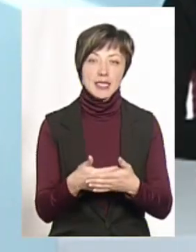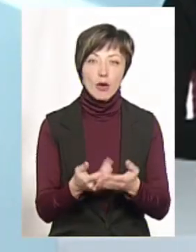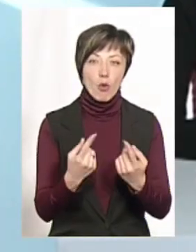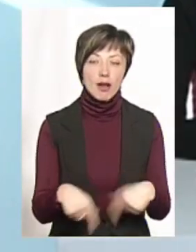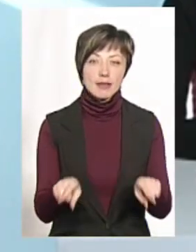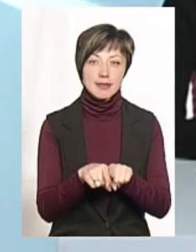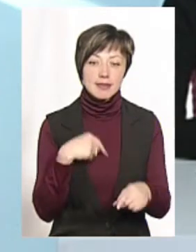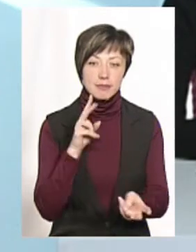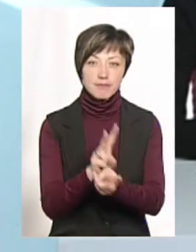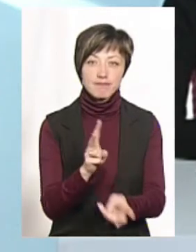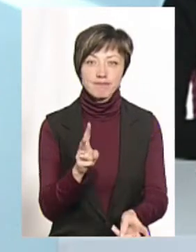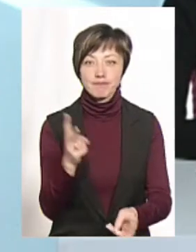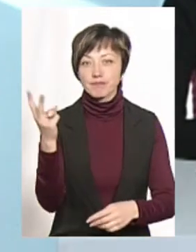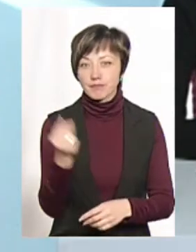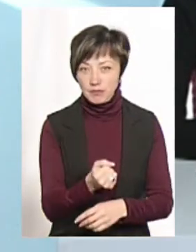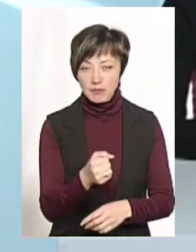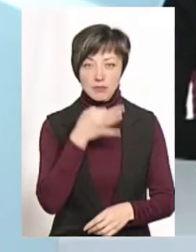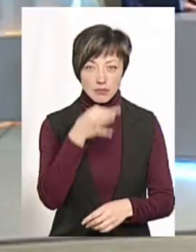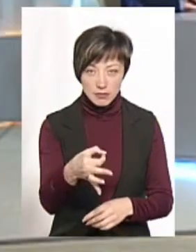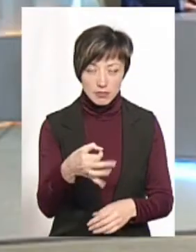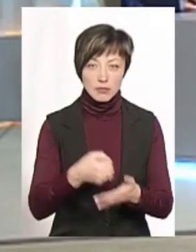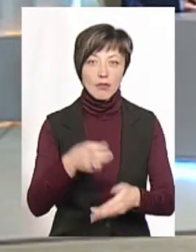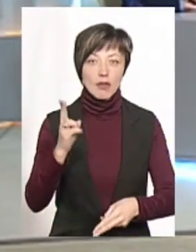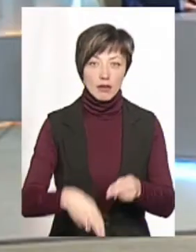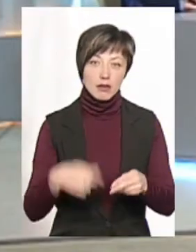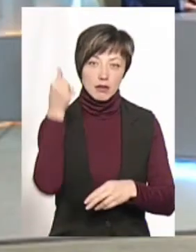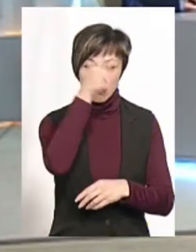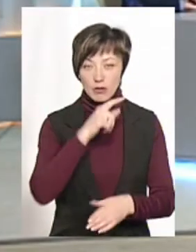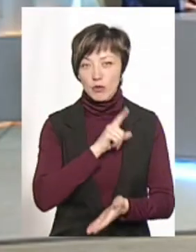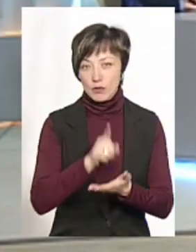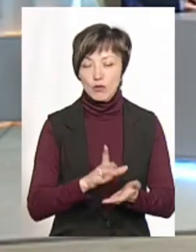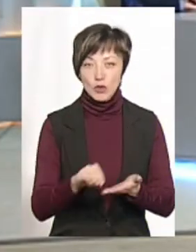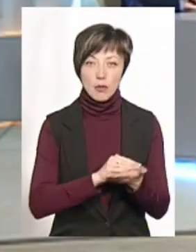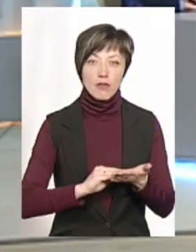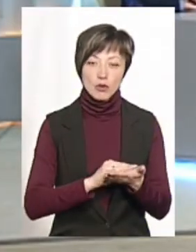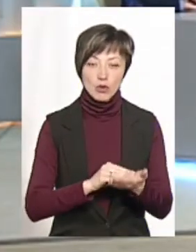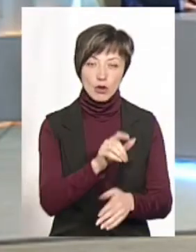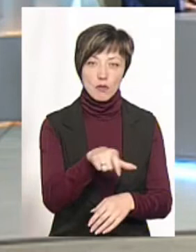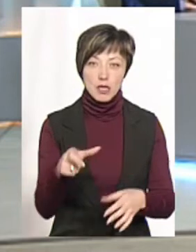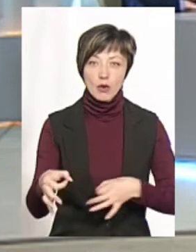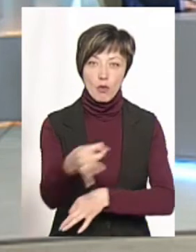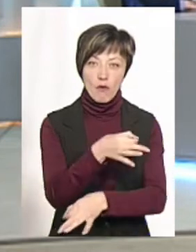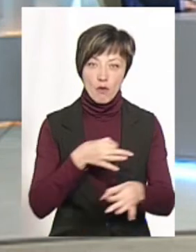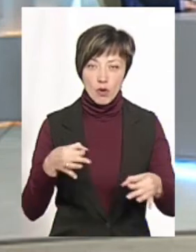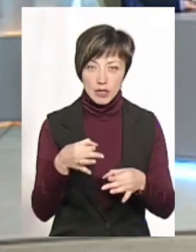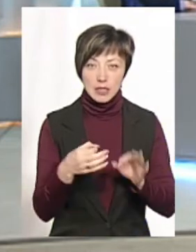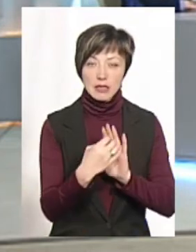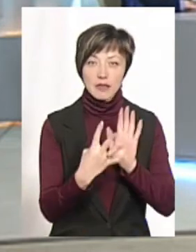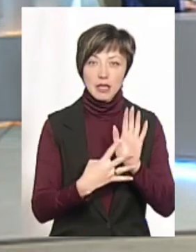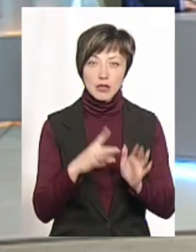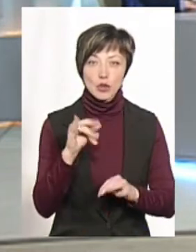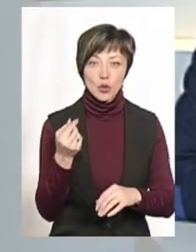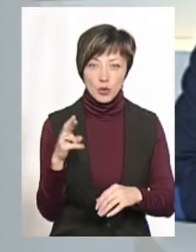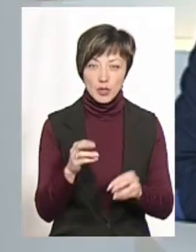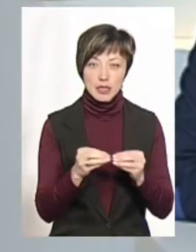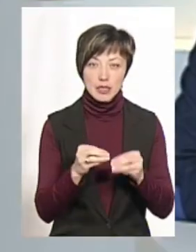екологічних організацій я зустрічався десь два тижні і сказав, що до кінця року обов'язково буде повторне громадське обговорення. 19